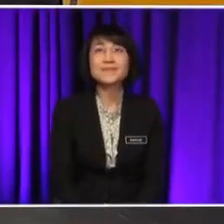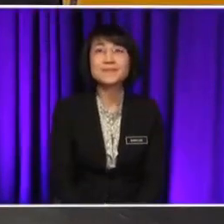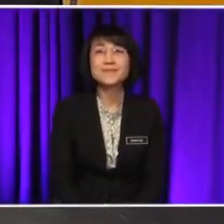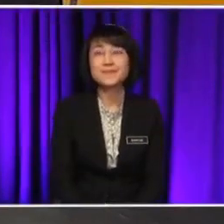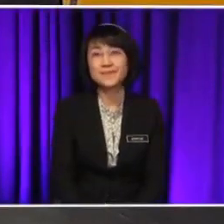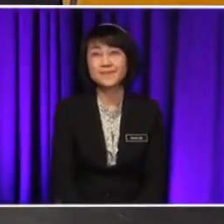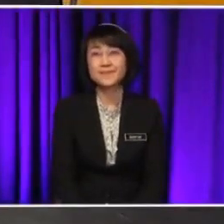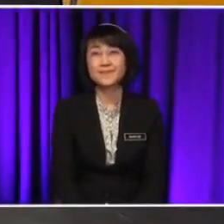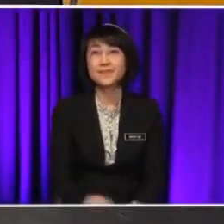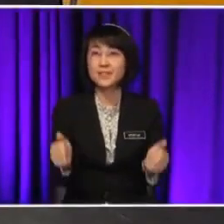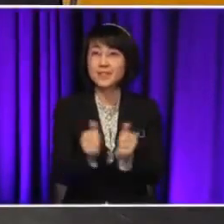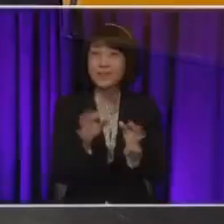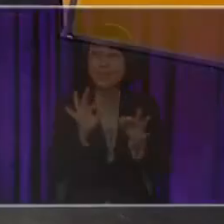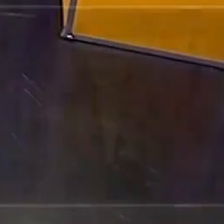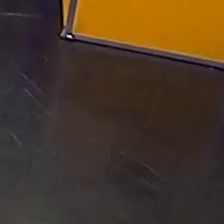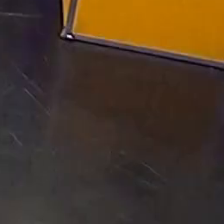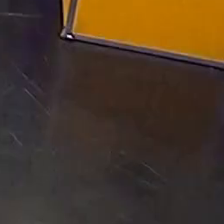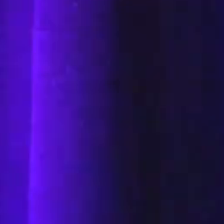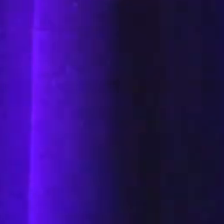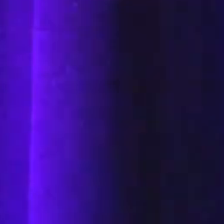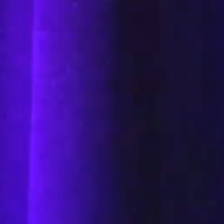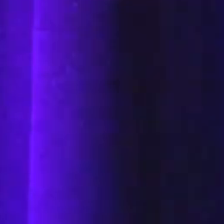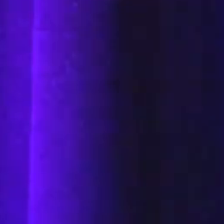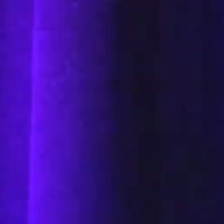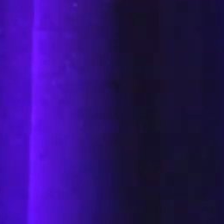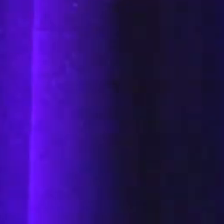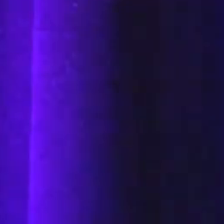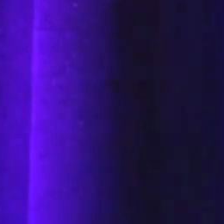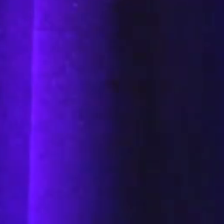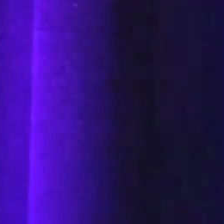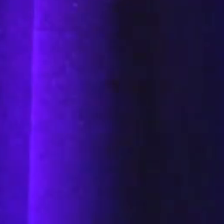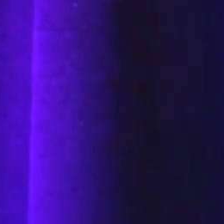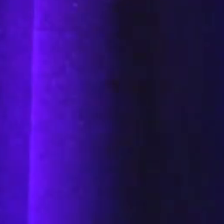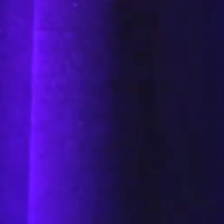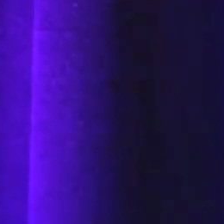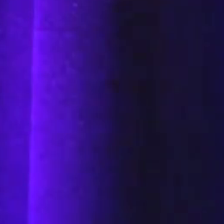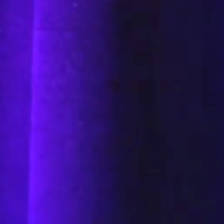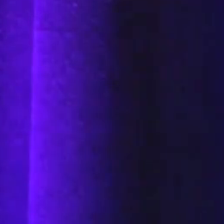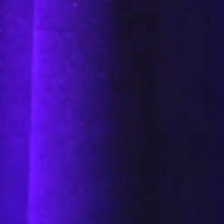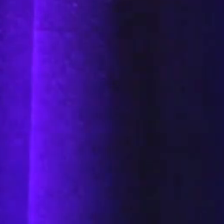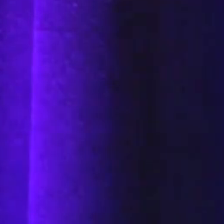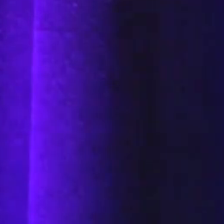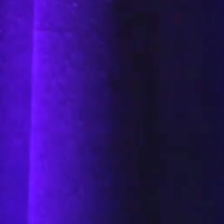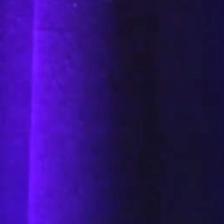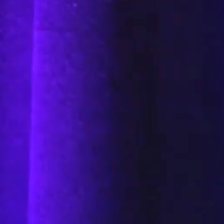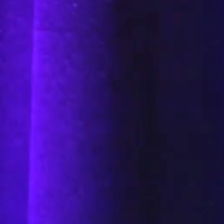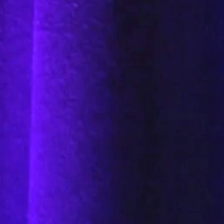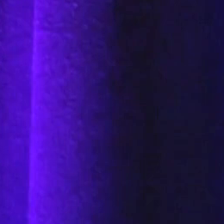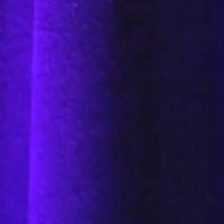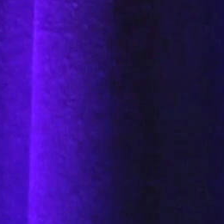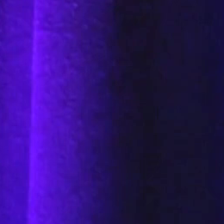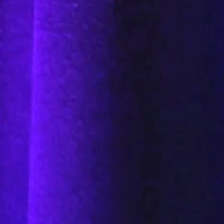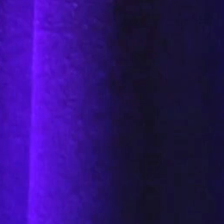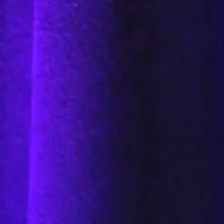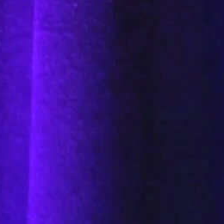oleh jurubahasa kita iaitu Cikgu Kathy daripada SK Pendidikan Khas Jalan Pil Kuala Lumpur yang akan bersama-sama